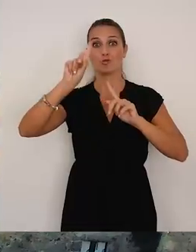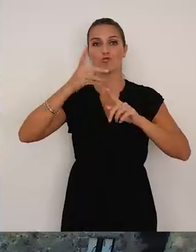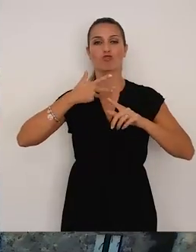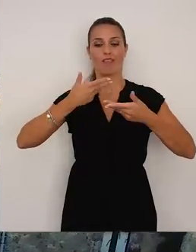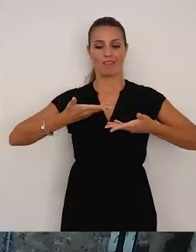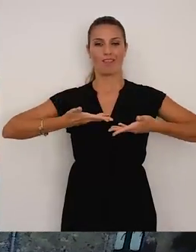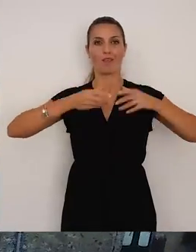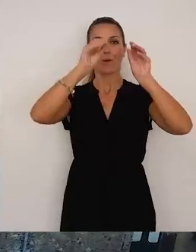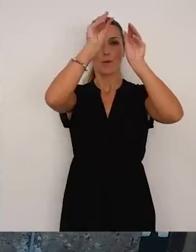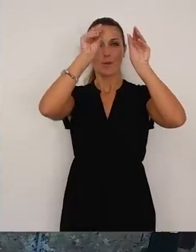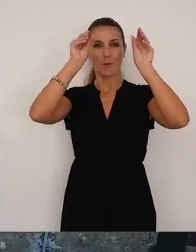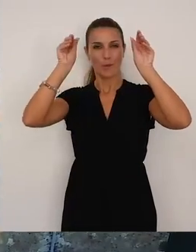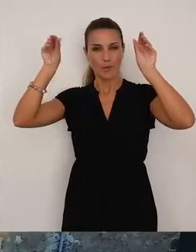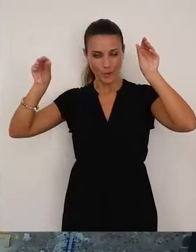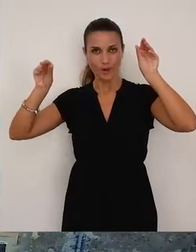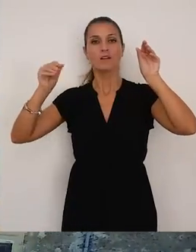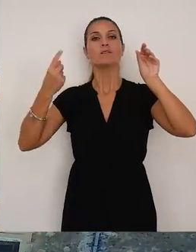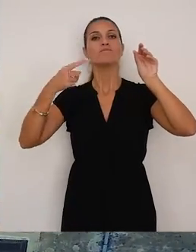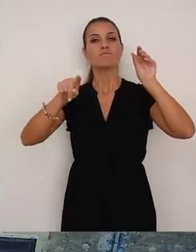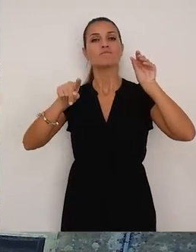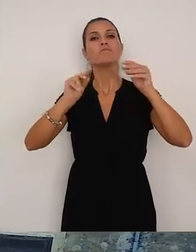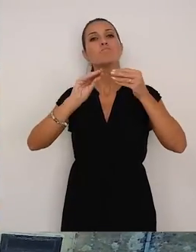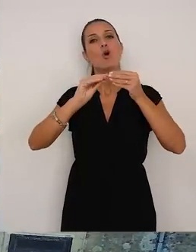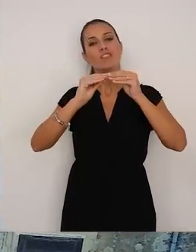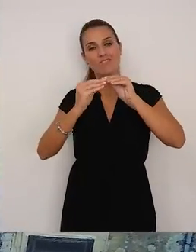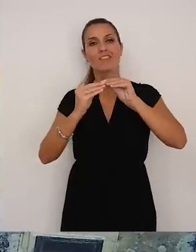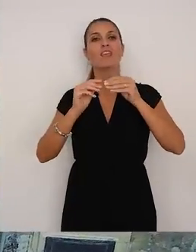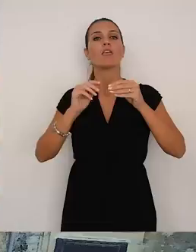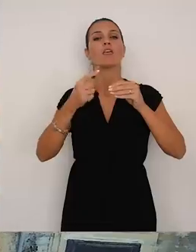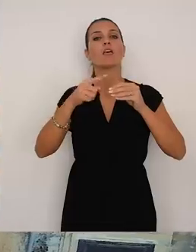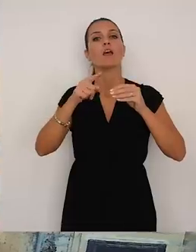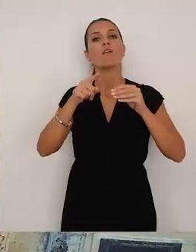felice risultato di modifiche risalenti alla fine del Settecento.